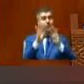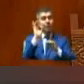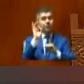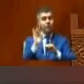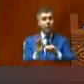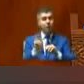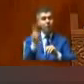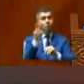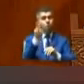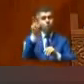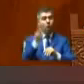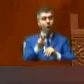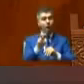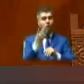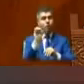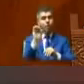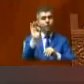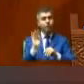والدولار 20%، و2015